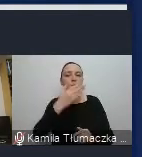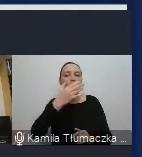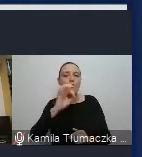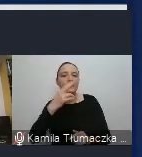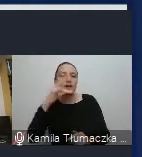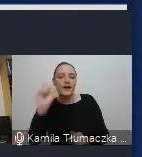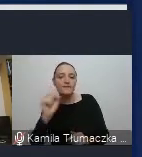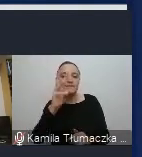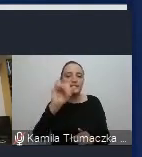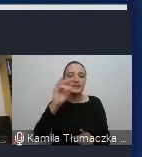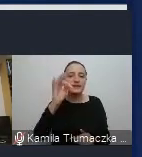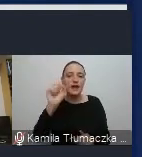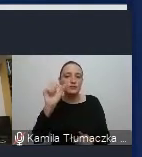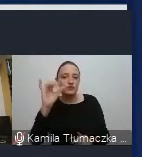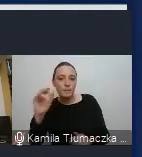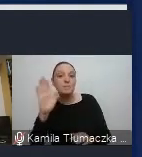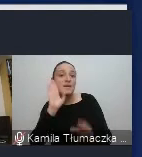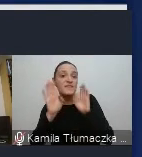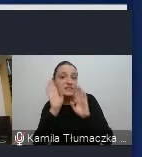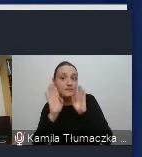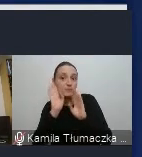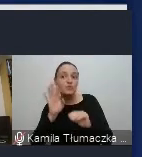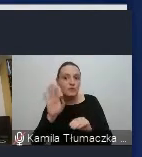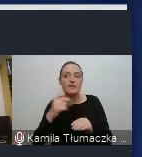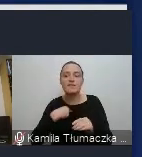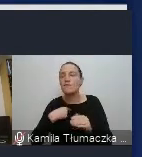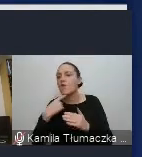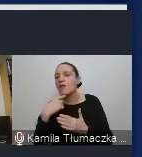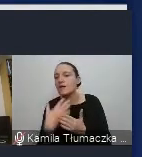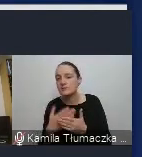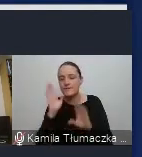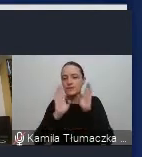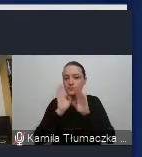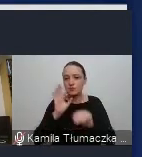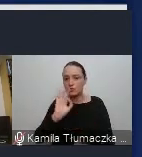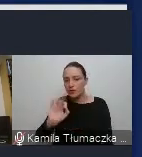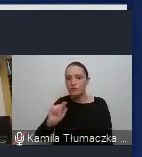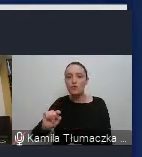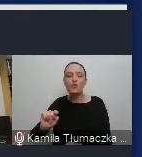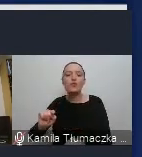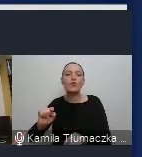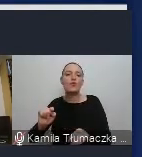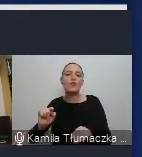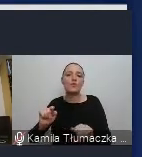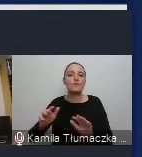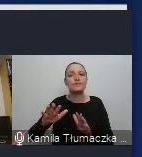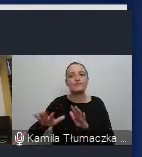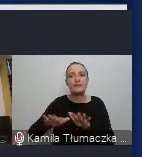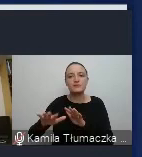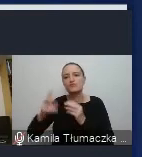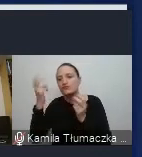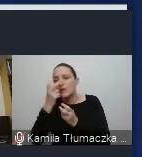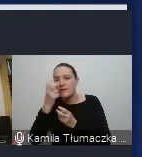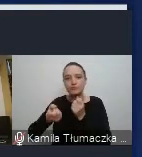Witasik, która ma również swój profil na Facebooku i również go Państwu polecam, jako właśnie takie zaplecze